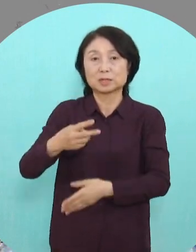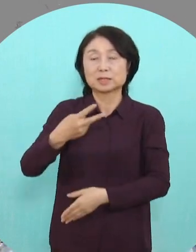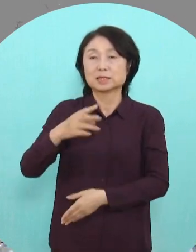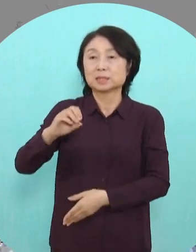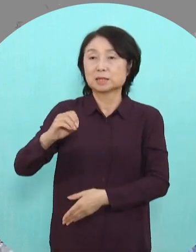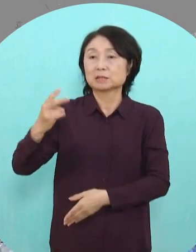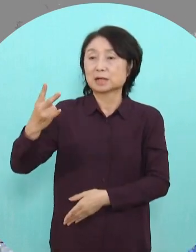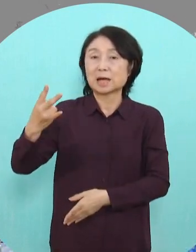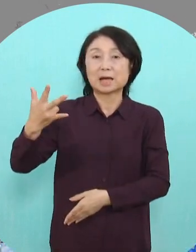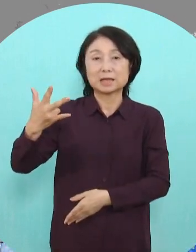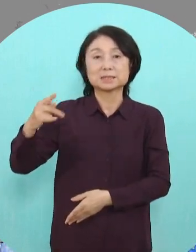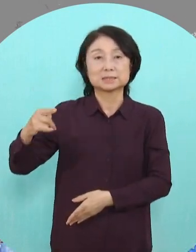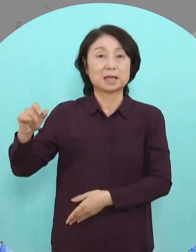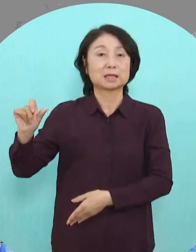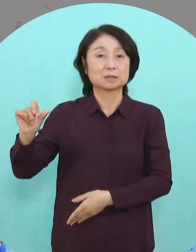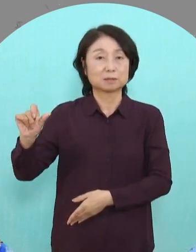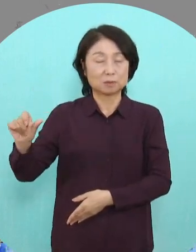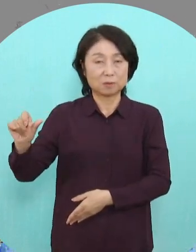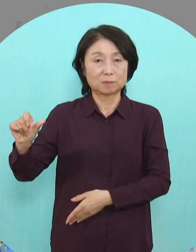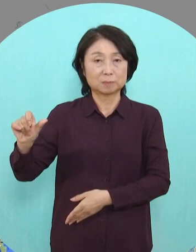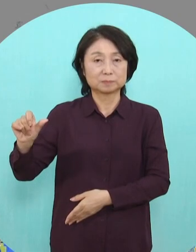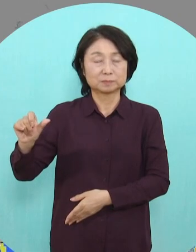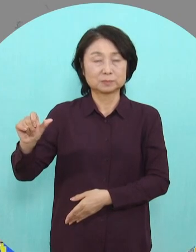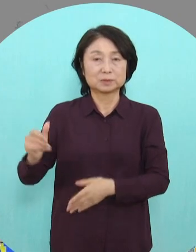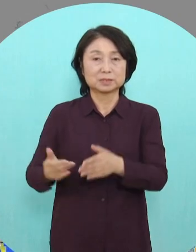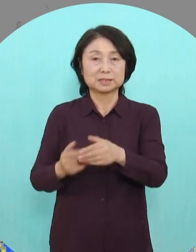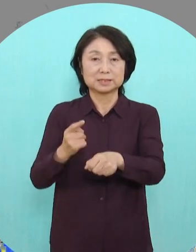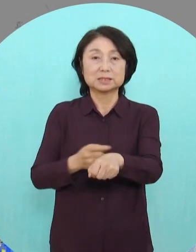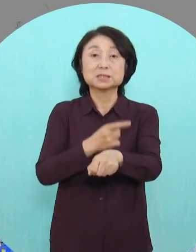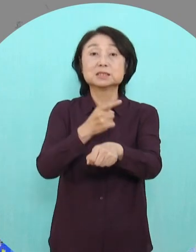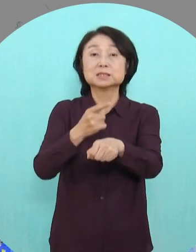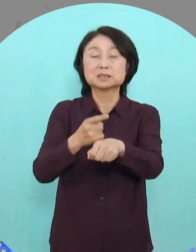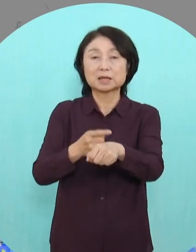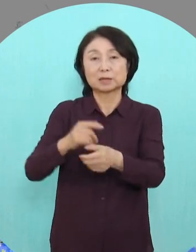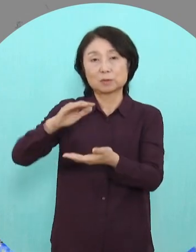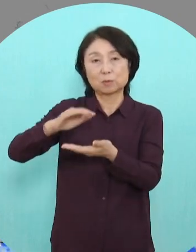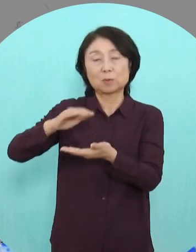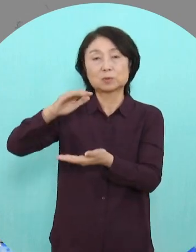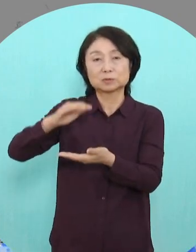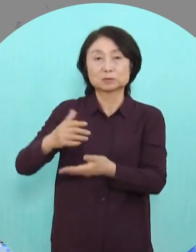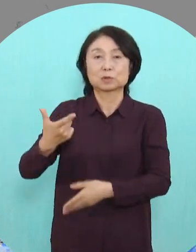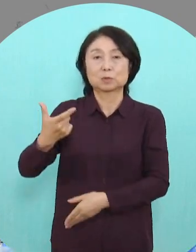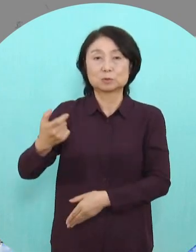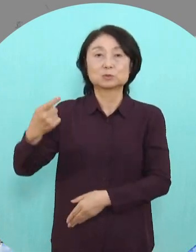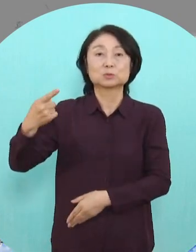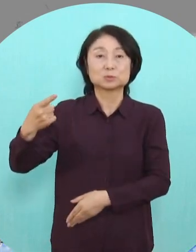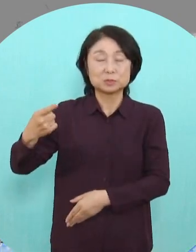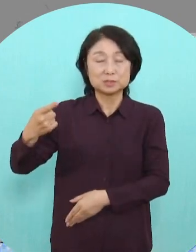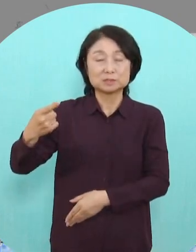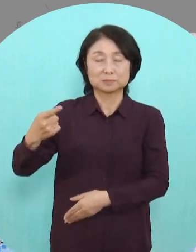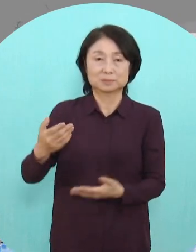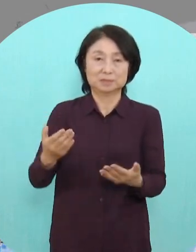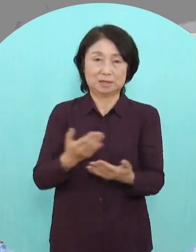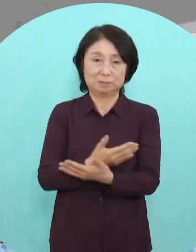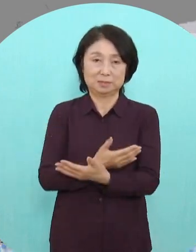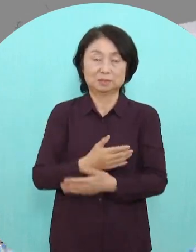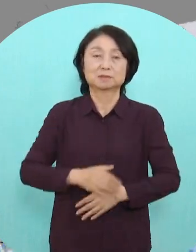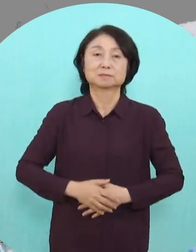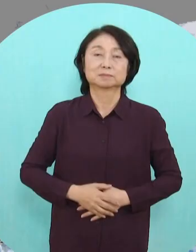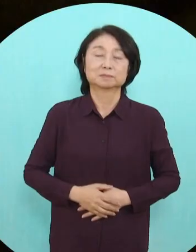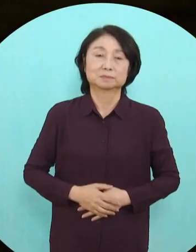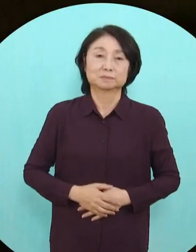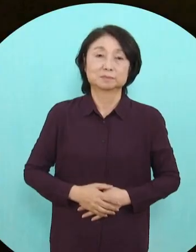が 208.5 ミリ、最大1時間の降水量が61ミリを記録しました